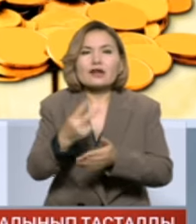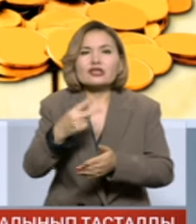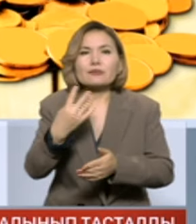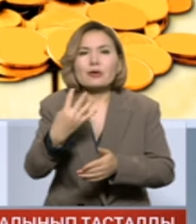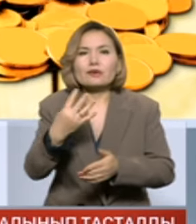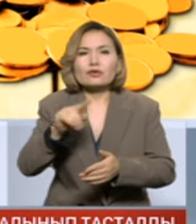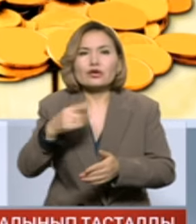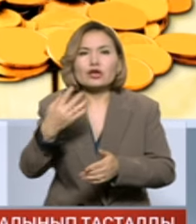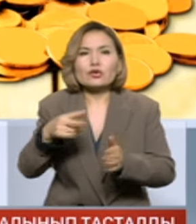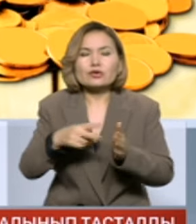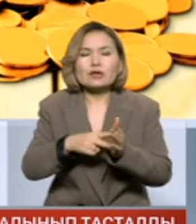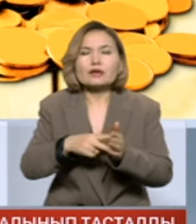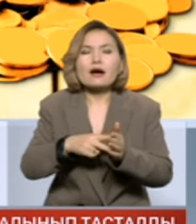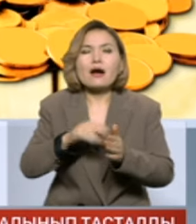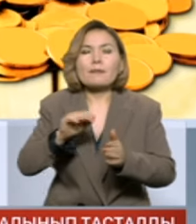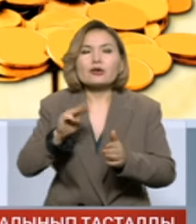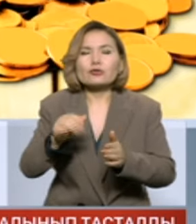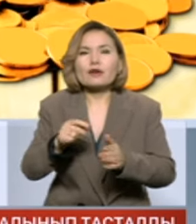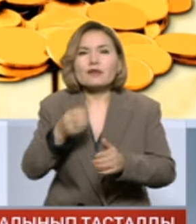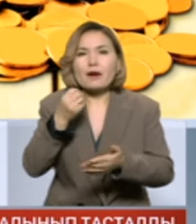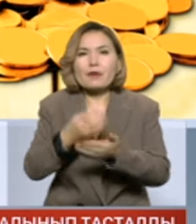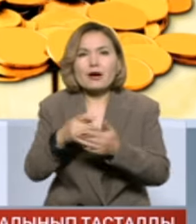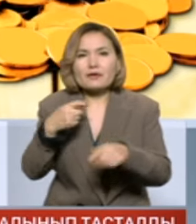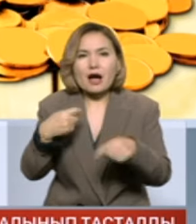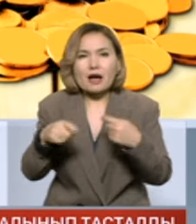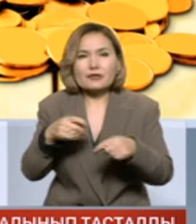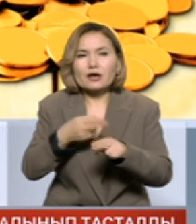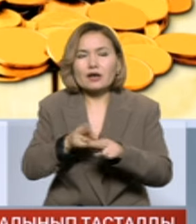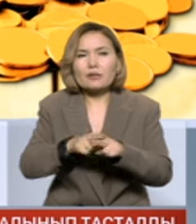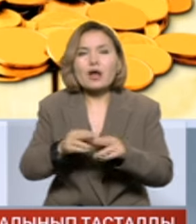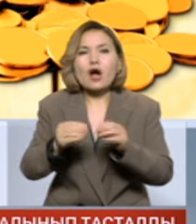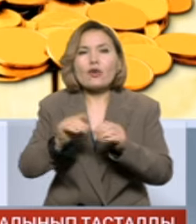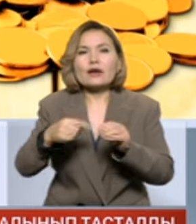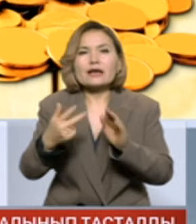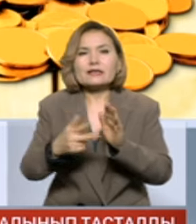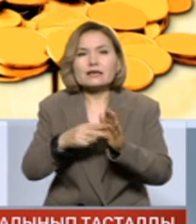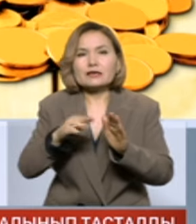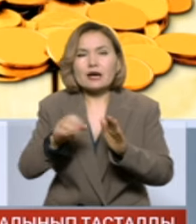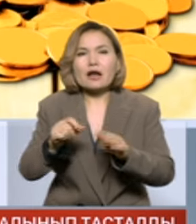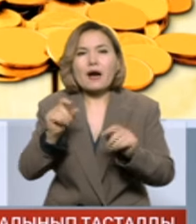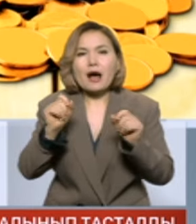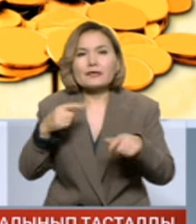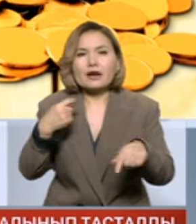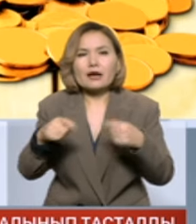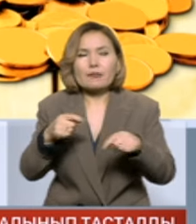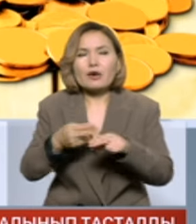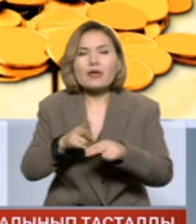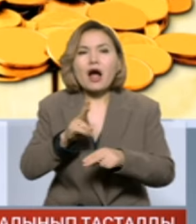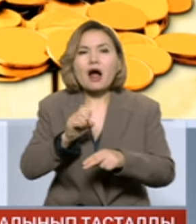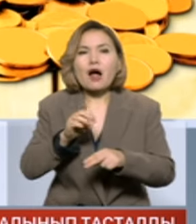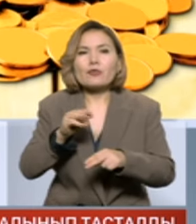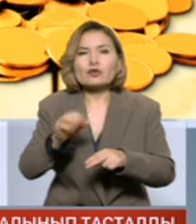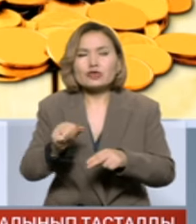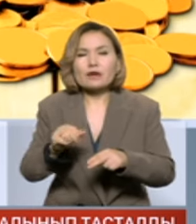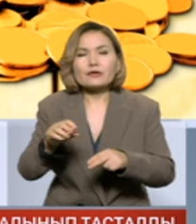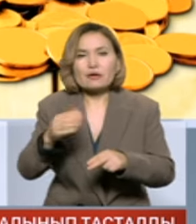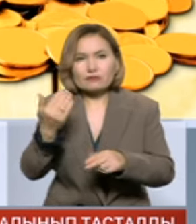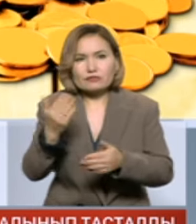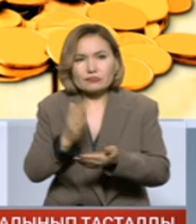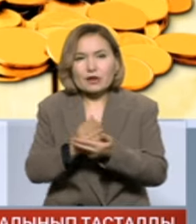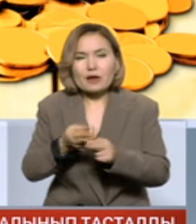24,107 тоннаға жуық бағалы металл сатқан. Үздік үштікті 10,8 тонна алтын саудалаған Камбоджа